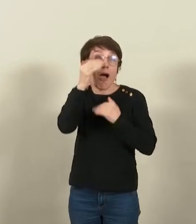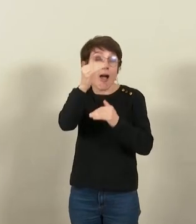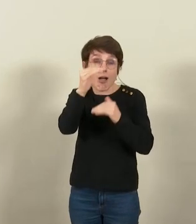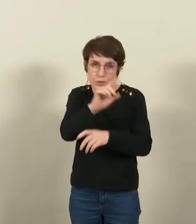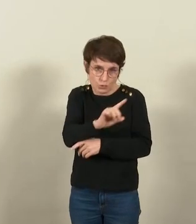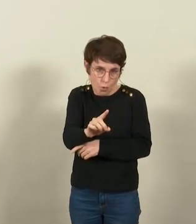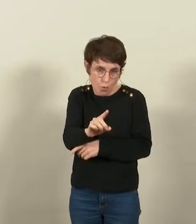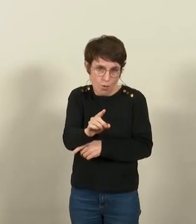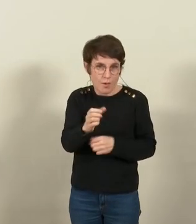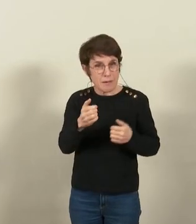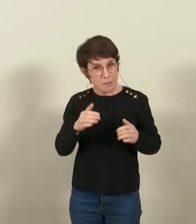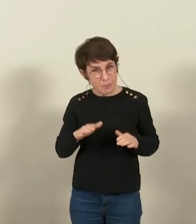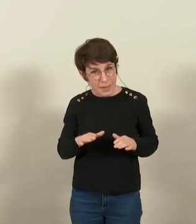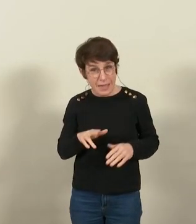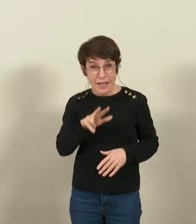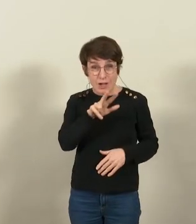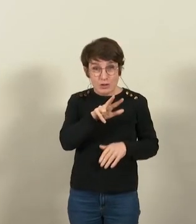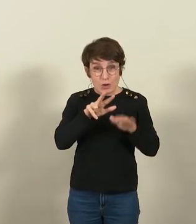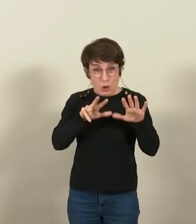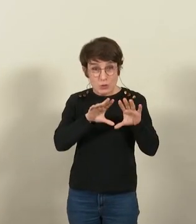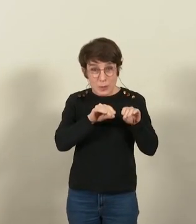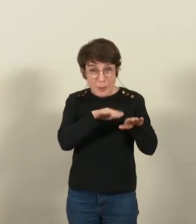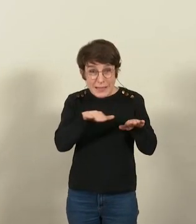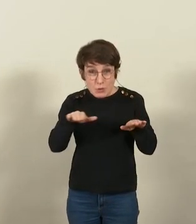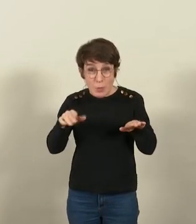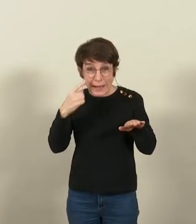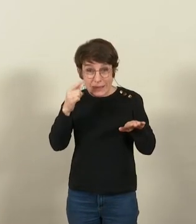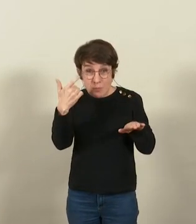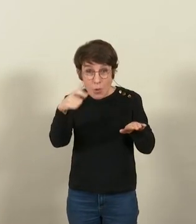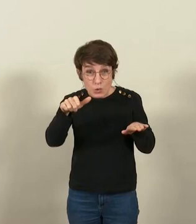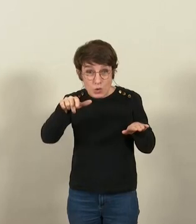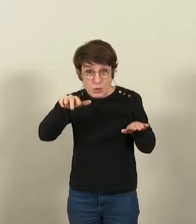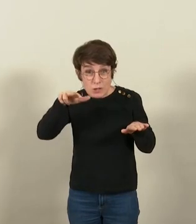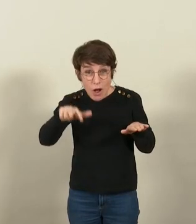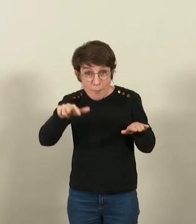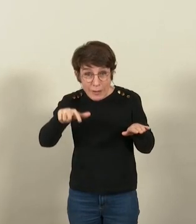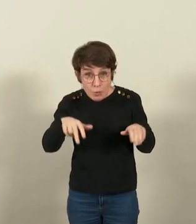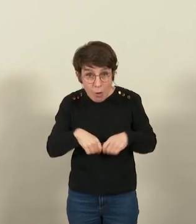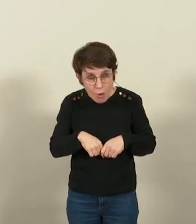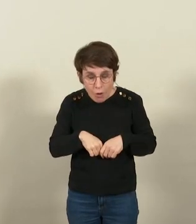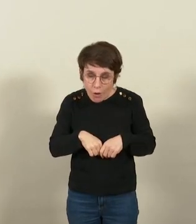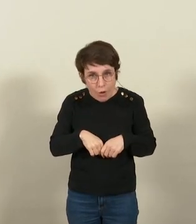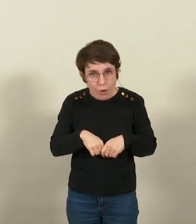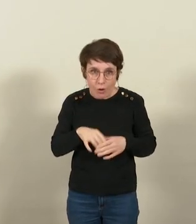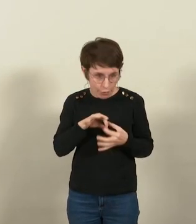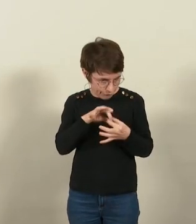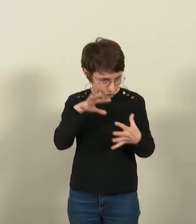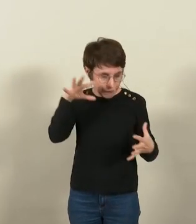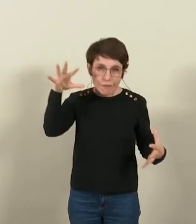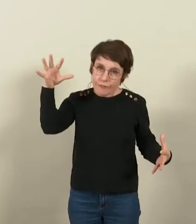même 38 places de saçonnement pour 273 logements euh